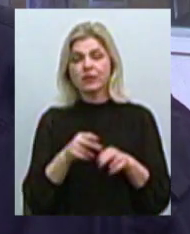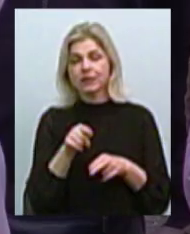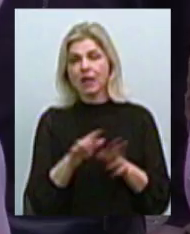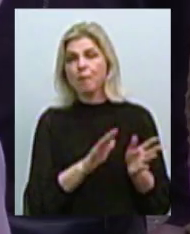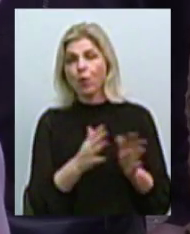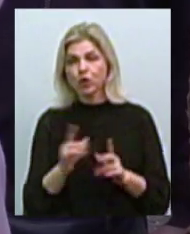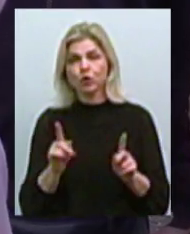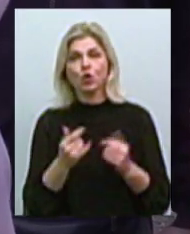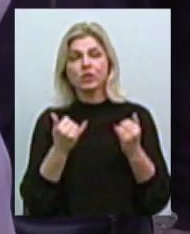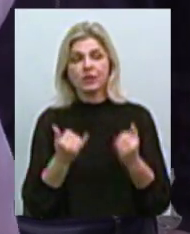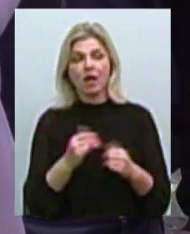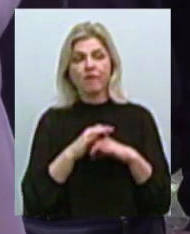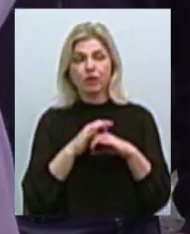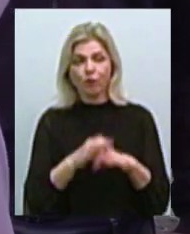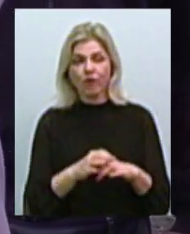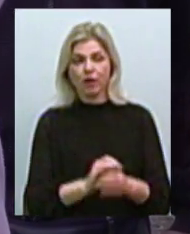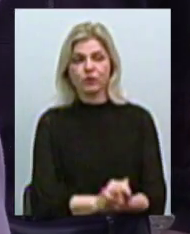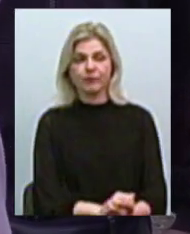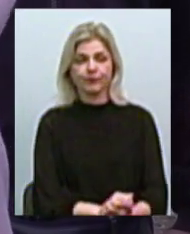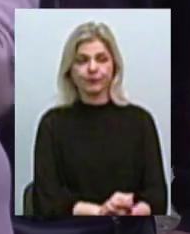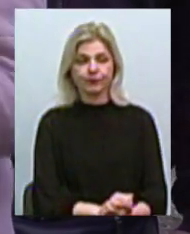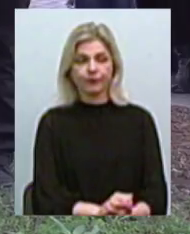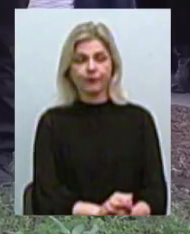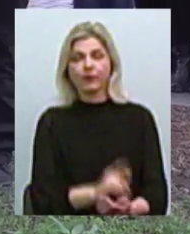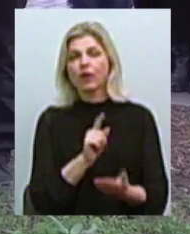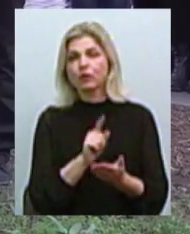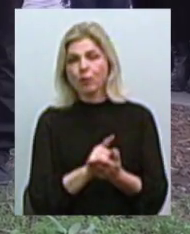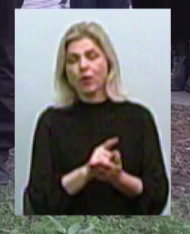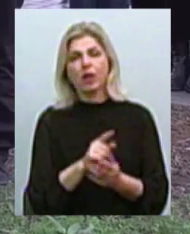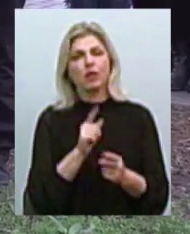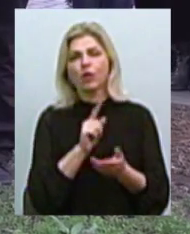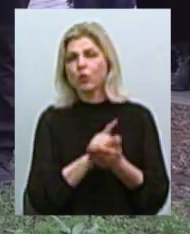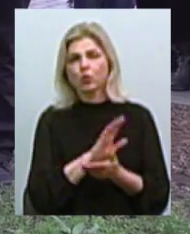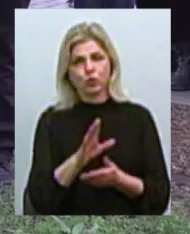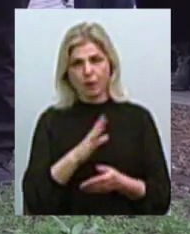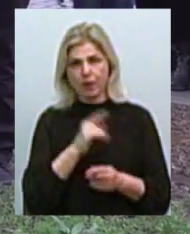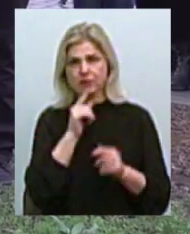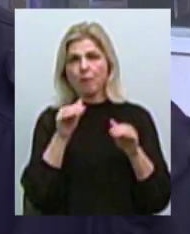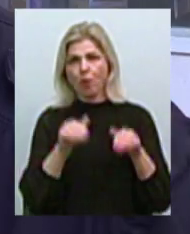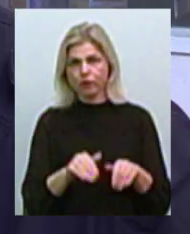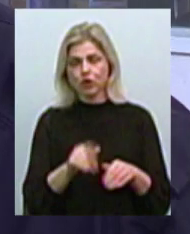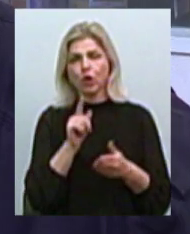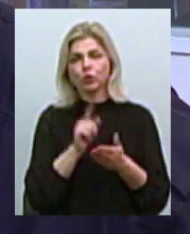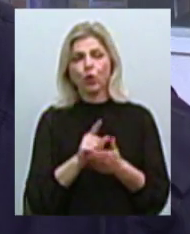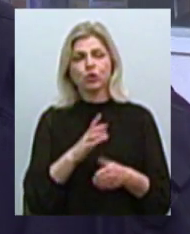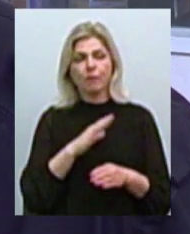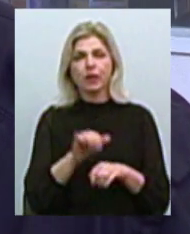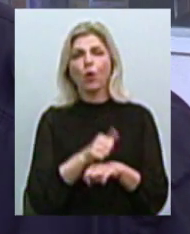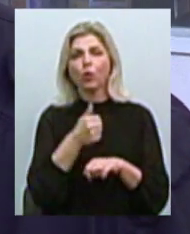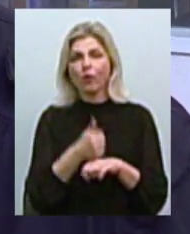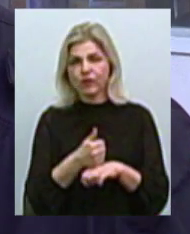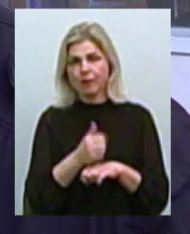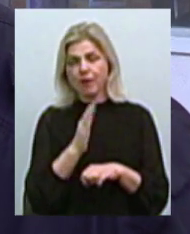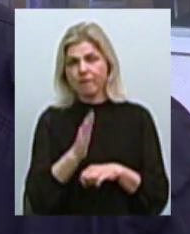зараз відбуваються, вони повинні бути не замовчувані. Вони повинні бути головними